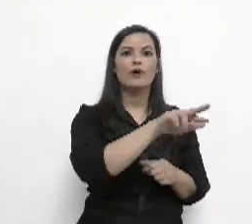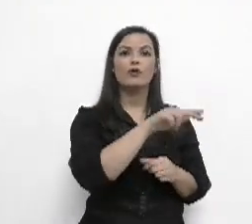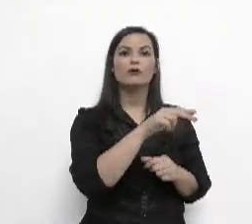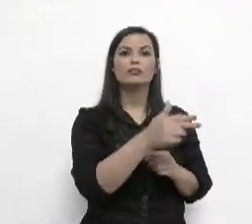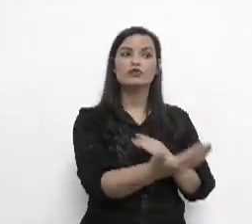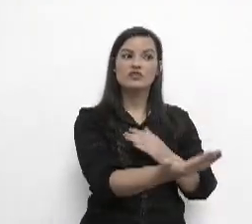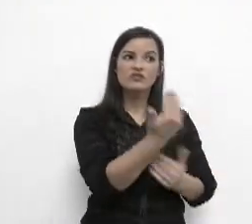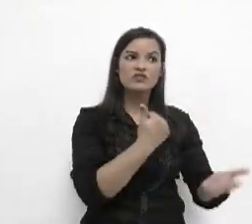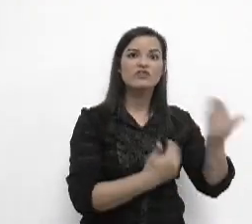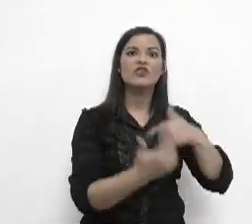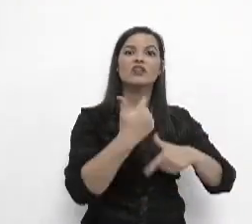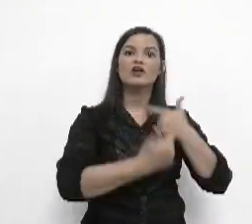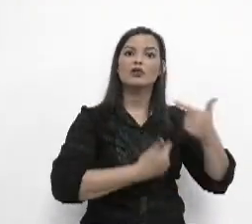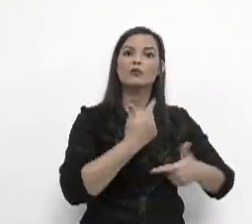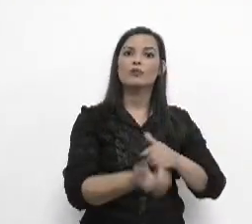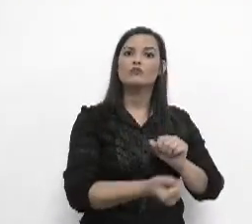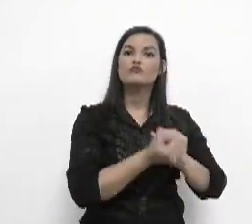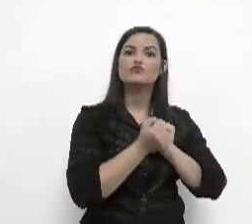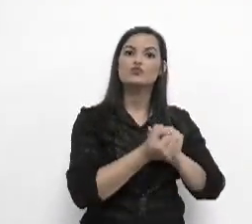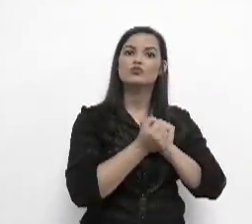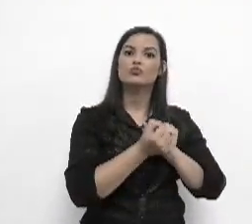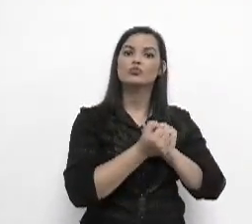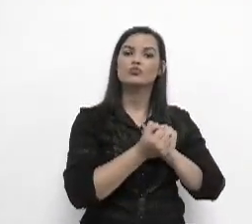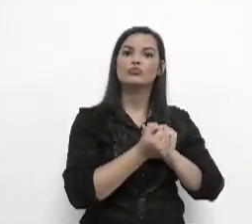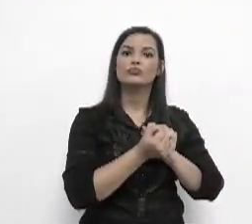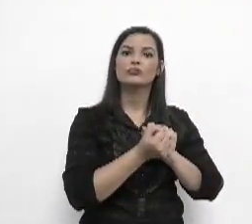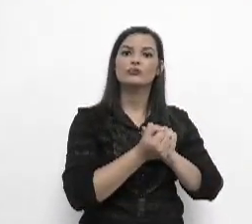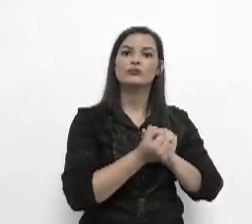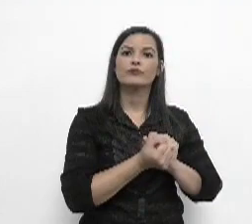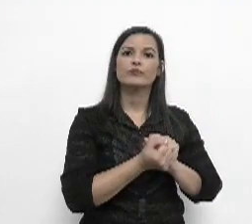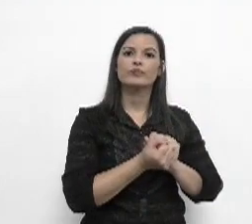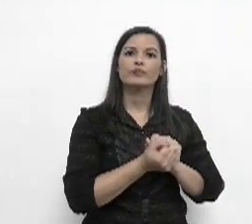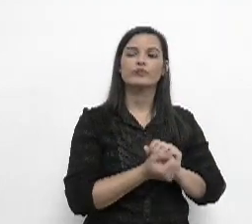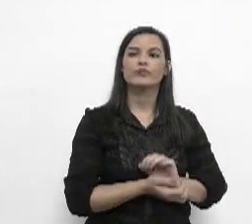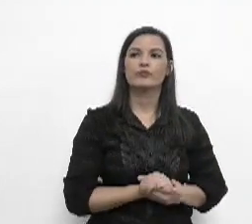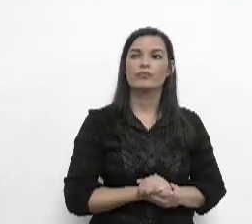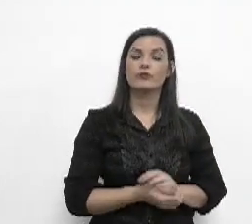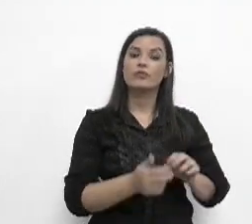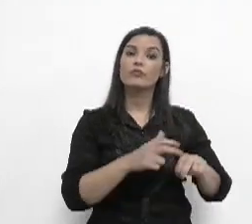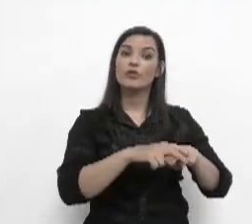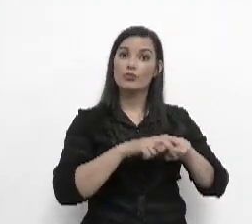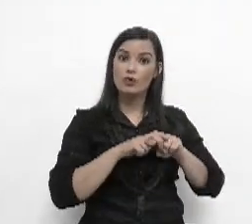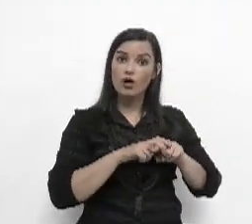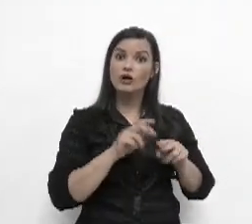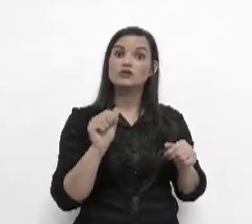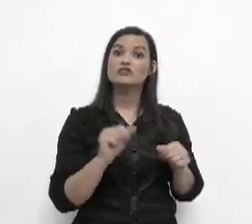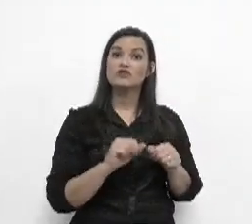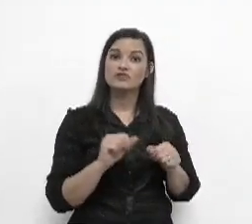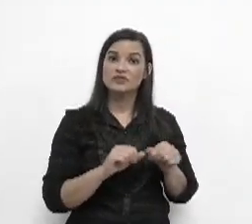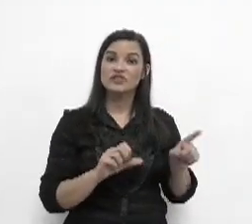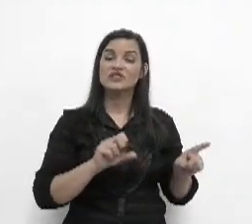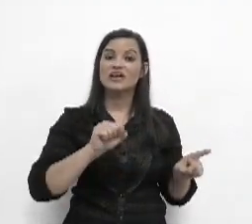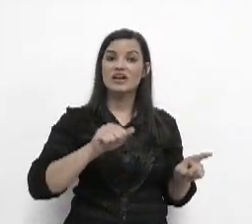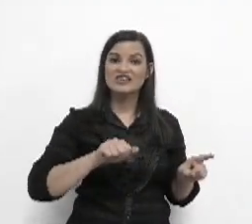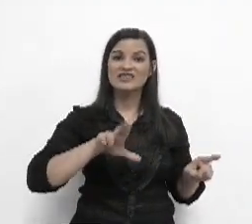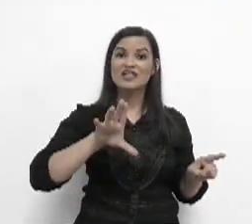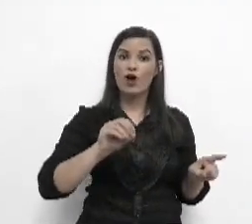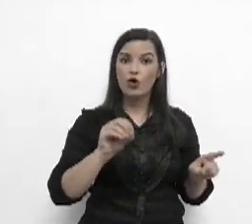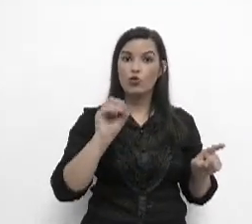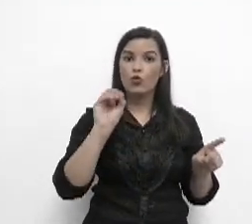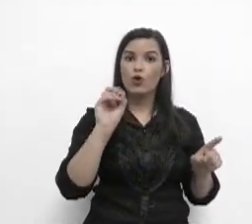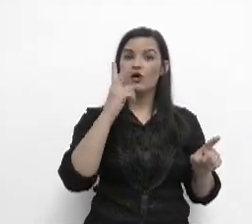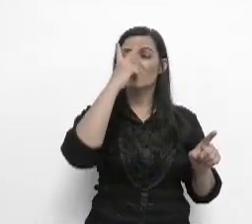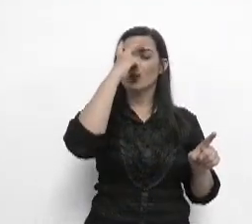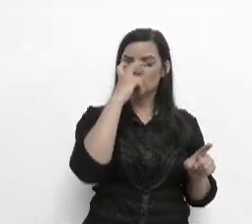이 사울에게 눈을 멀게 하고 다시 눈을 뜨게 함으로 아나니아와 사울이 하나 되게 E 만들었습니다. por isso fez com que Saulo tivesse os seus olhos fechados